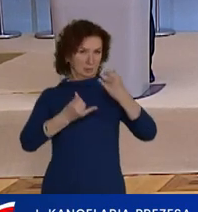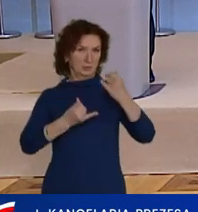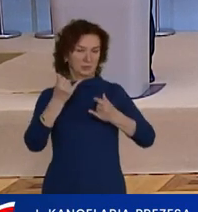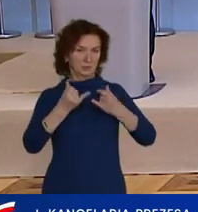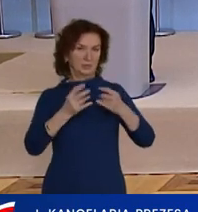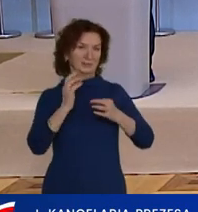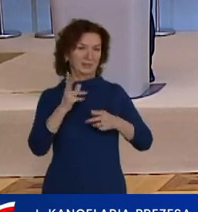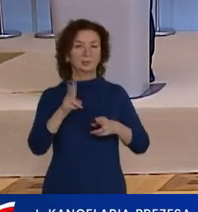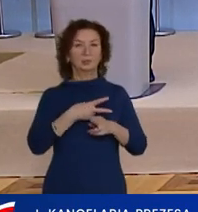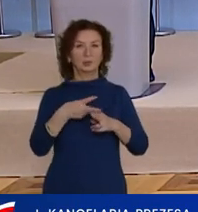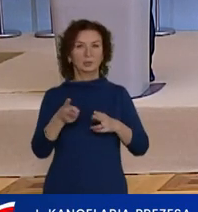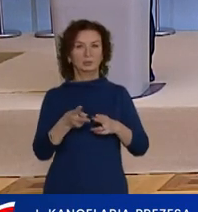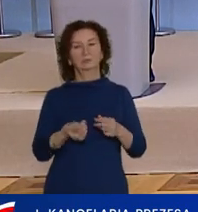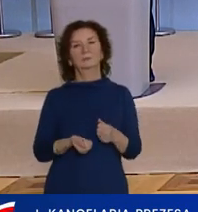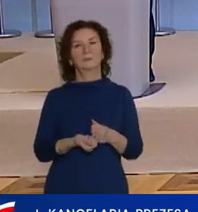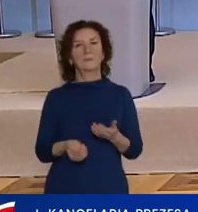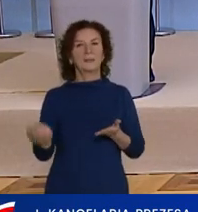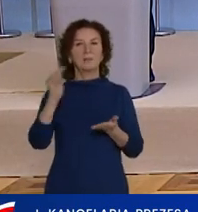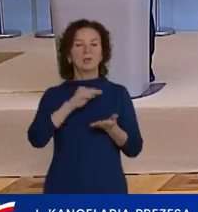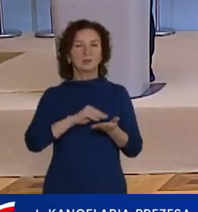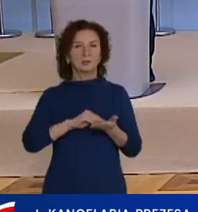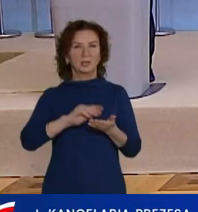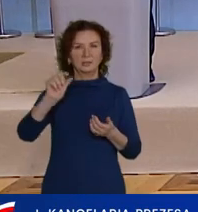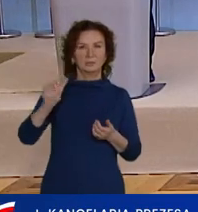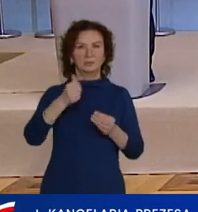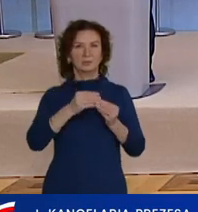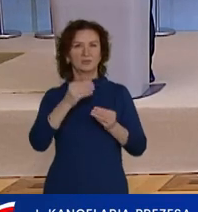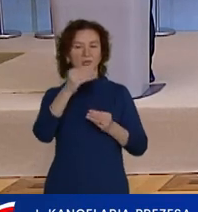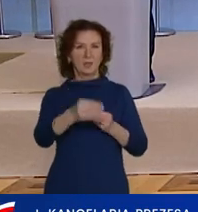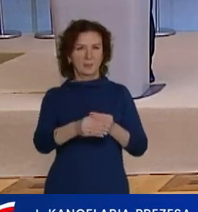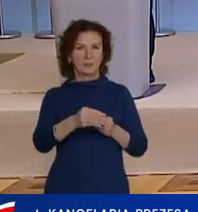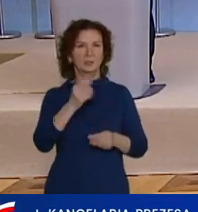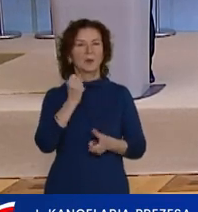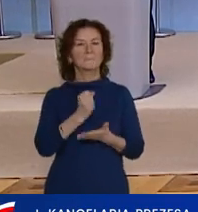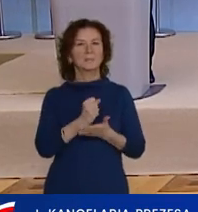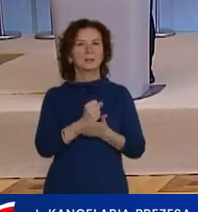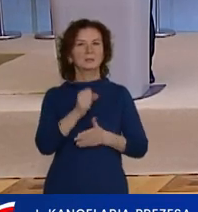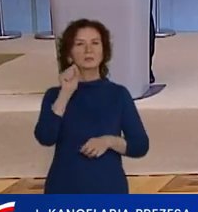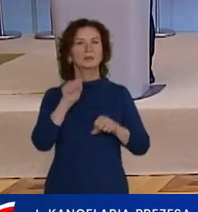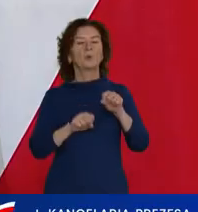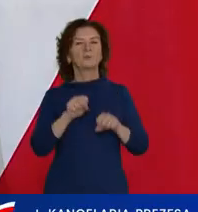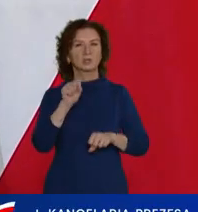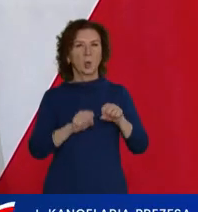kiedy, dopisanie do etapu pierwszego szczepień pracowników sądu i sędziów? Dziękuję.